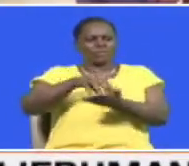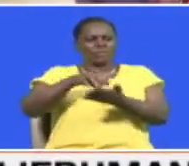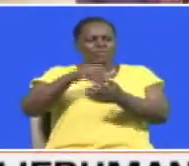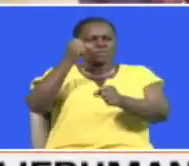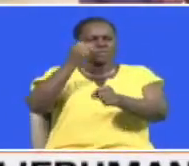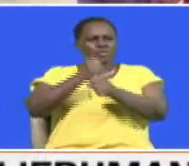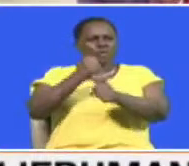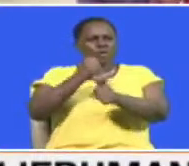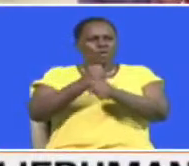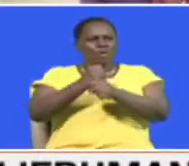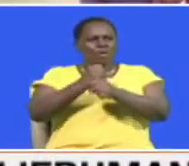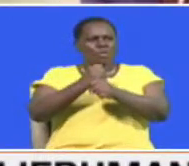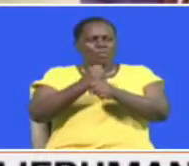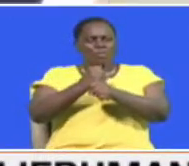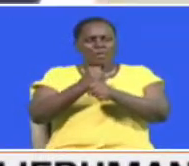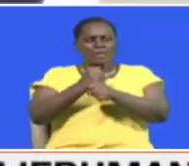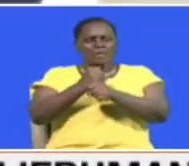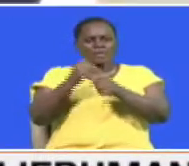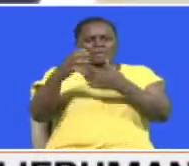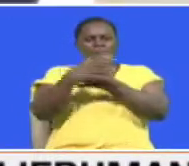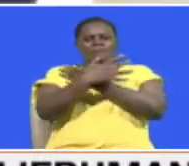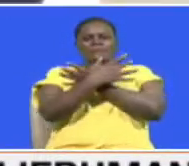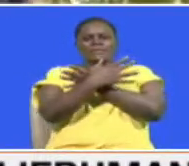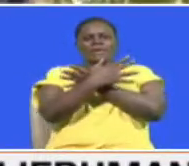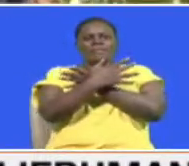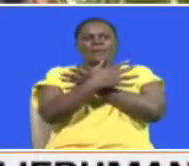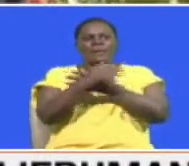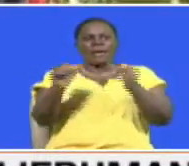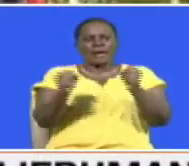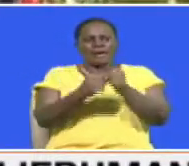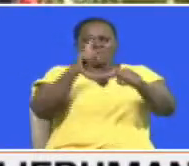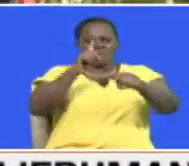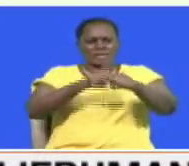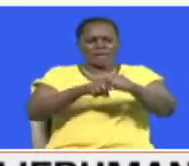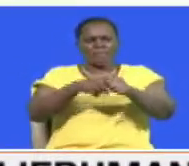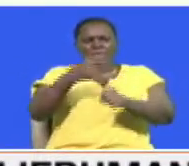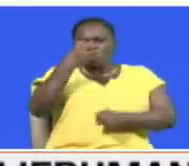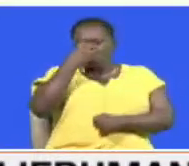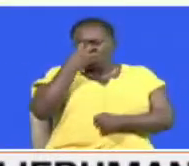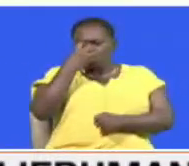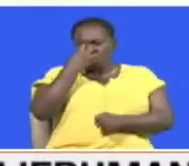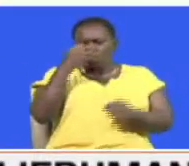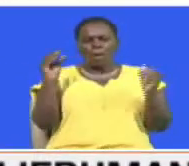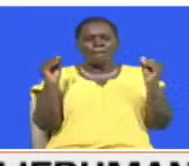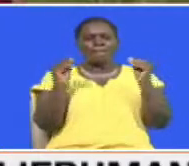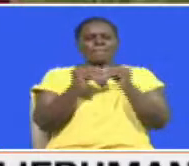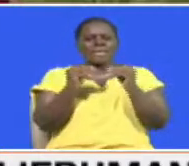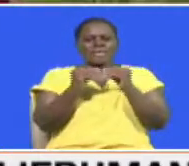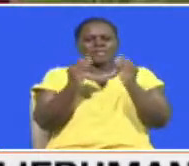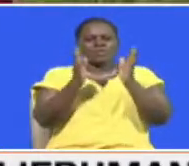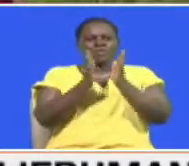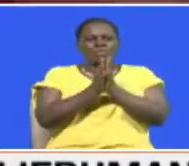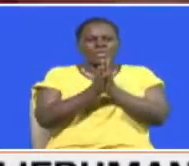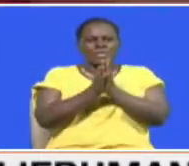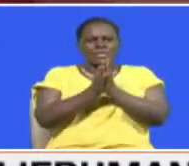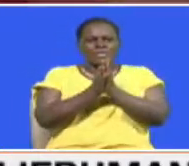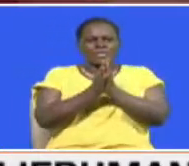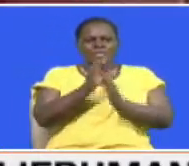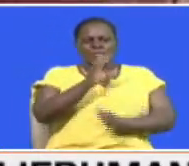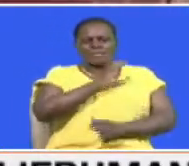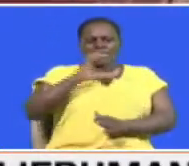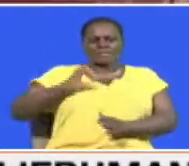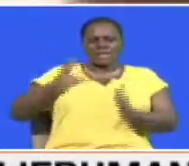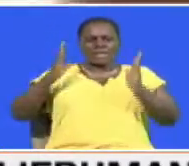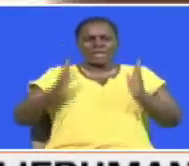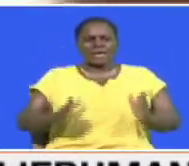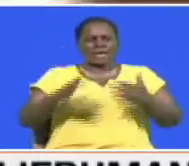ajira nchini Ujerumani. Haya libainika hii leo baada ya Rais William Ruto kufanya mazungumzo na Chancellor wa Ujerumani